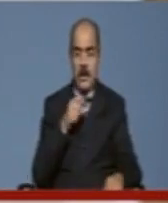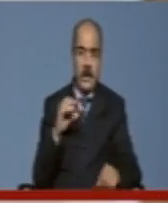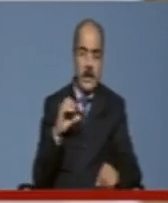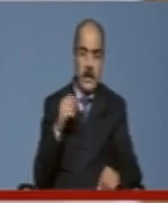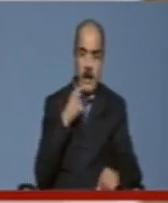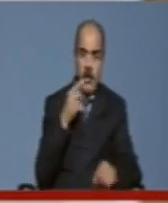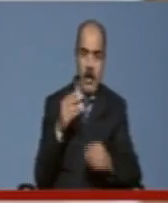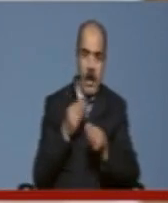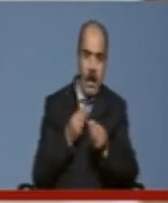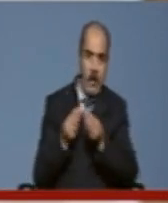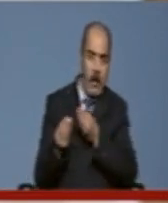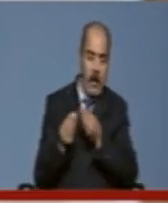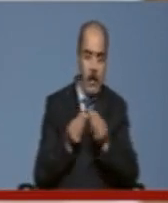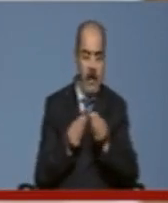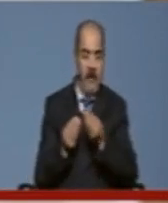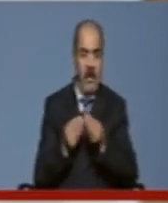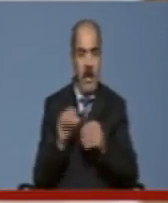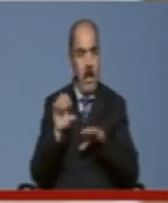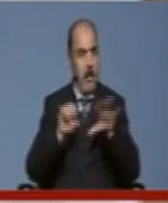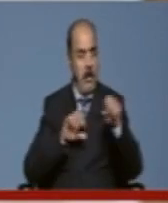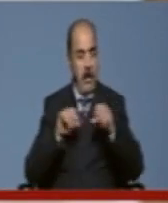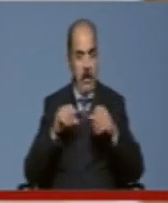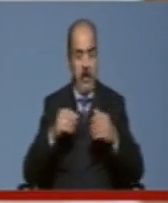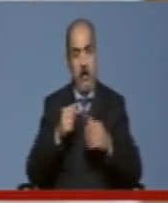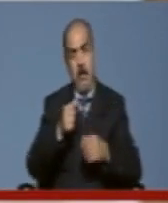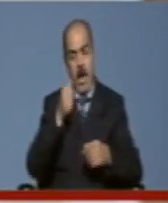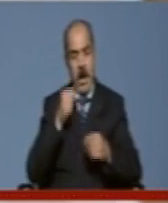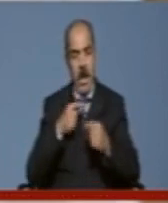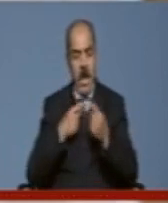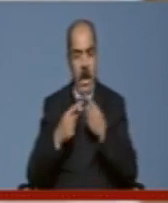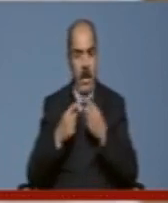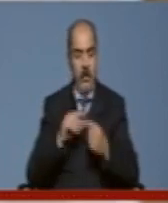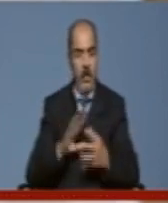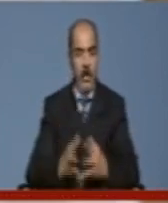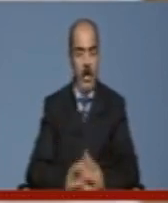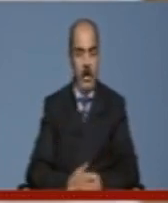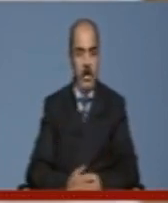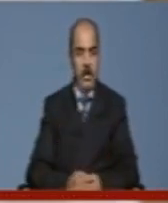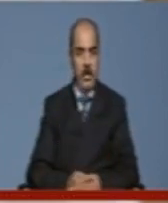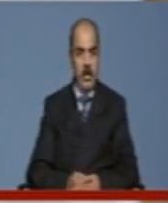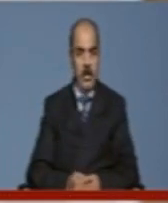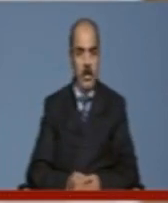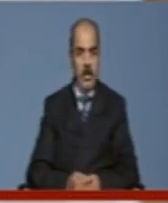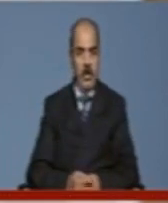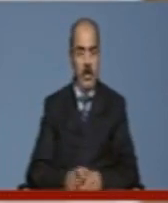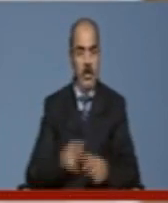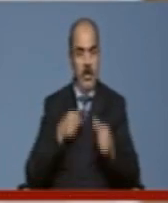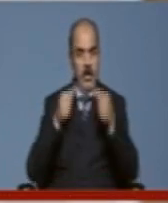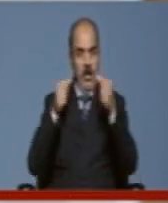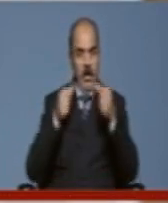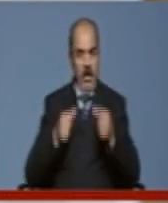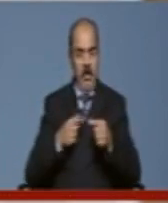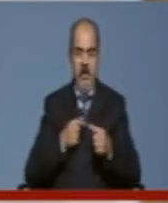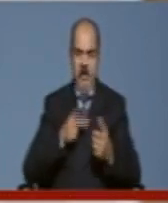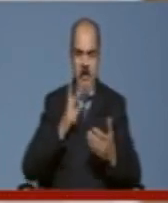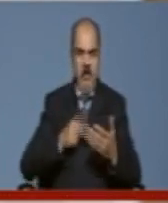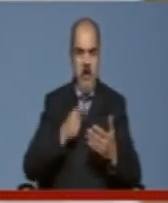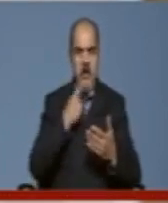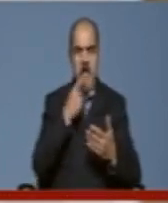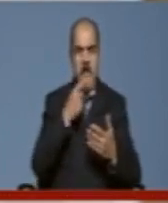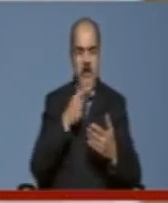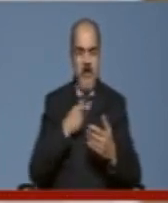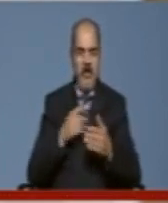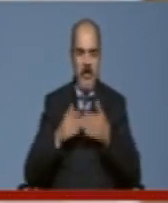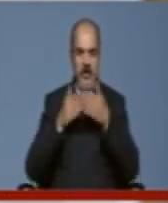محادثاتي مع كل الأطراف المعنية بالأمس، أود أن أعلن أني قررت أن إرسال سفينة